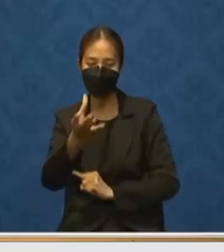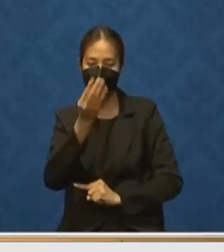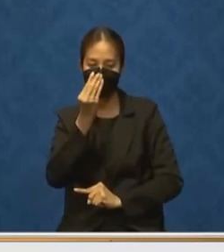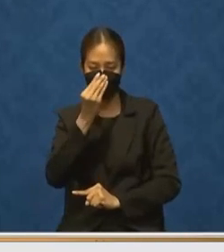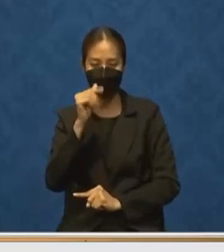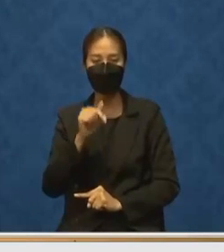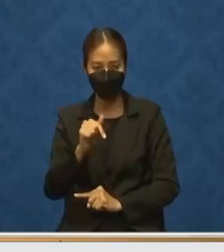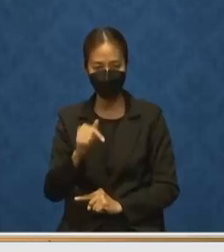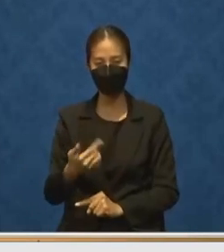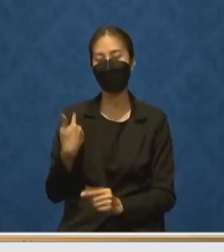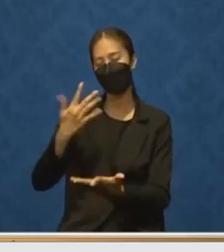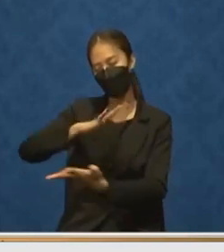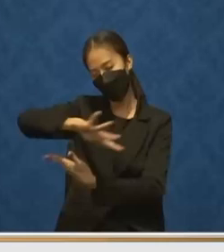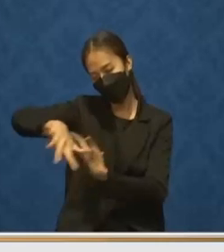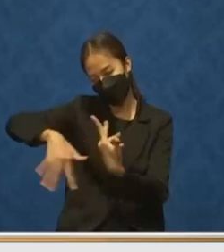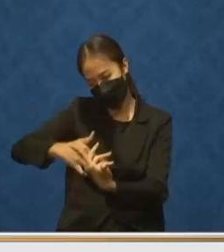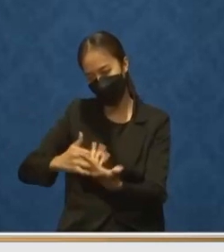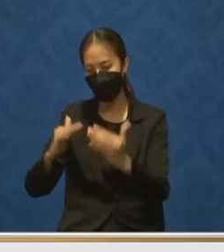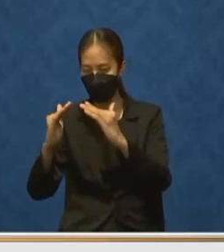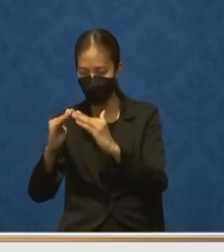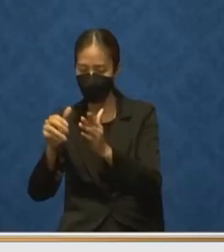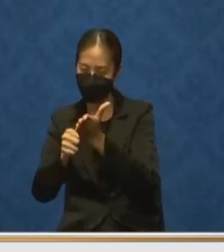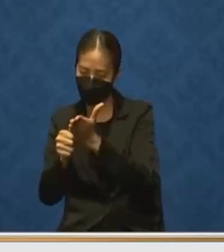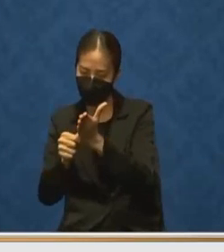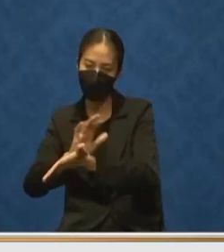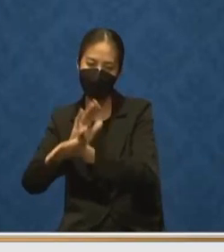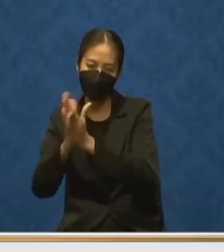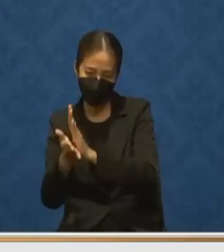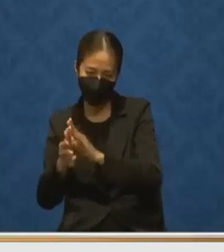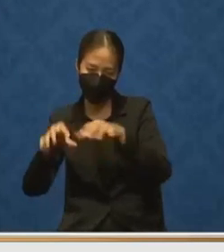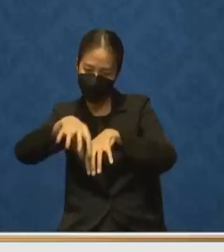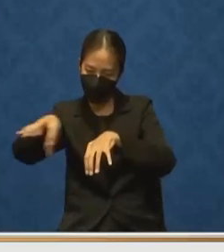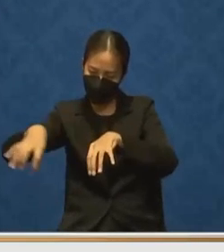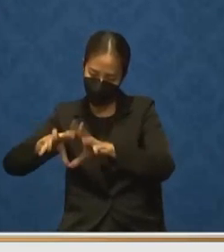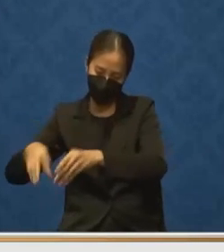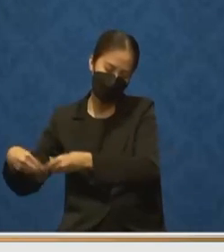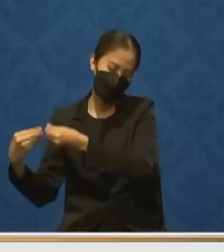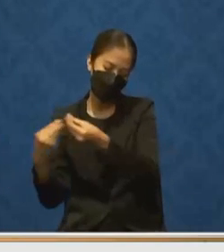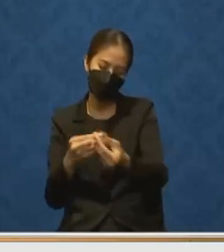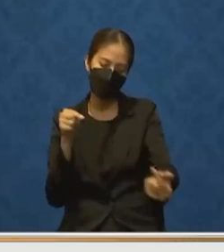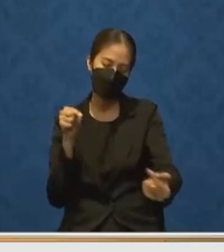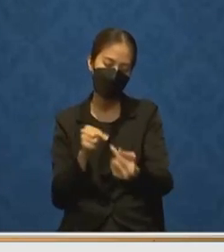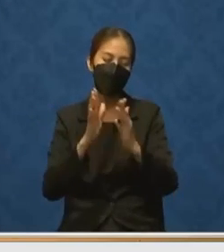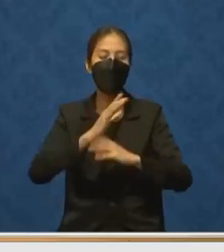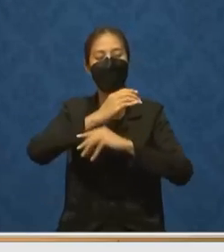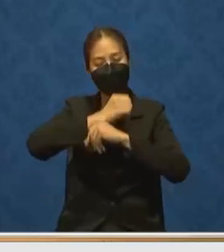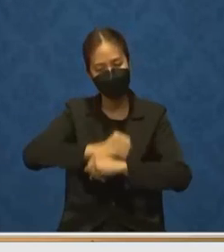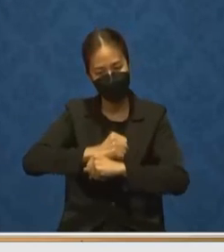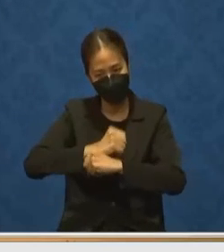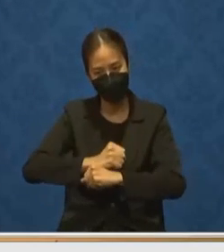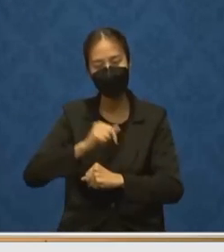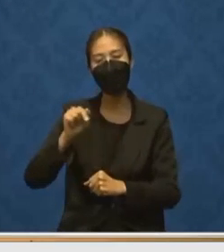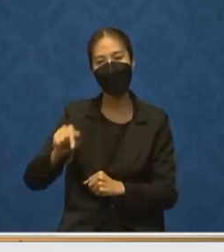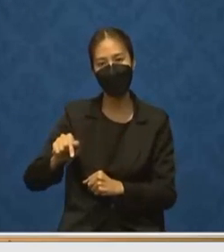ด้านสภาพแวดล้อมปรับปรุงที่อยู่อาศัยและสถานที่สาธารณะให้เหมาะสมสำหรับผู้สูงอายุ